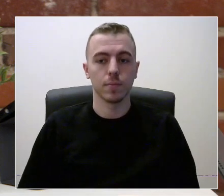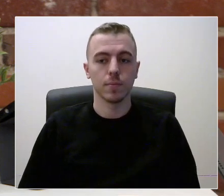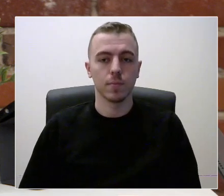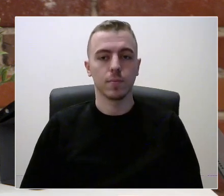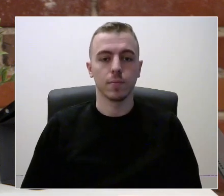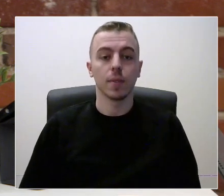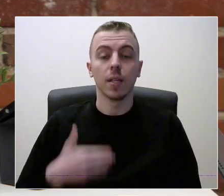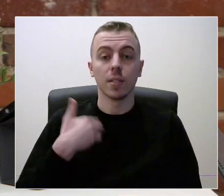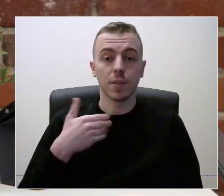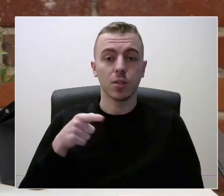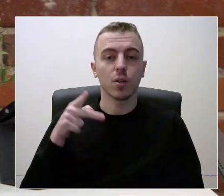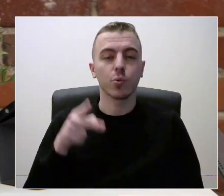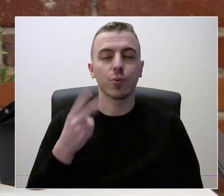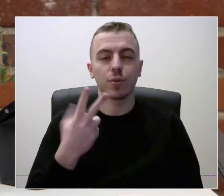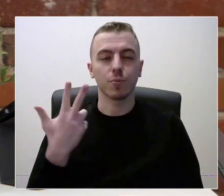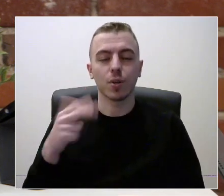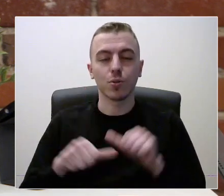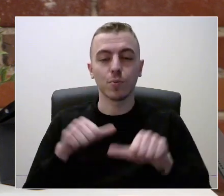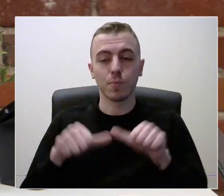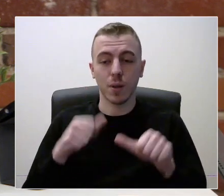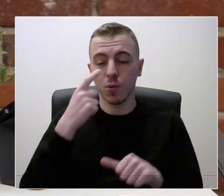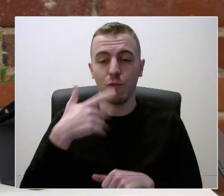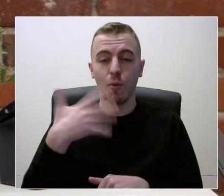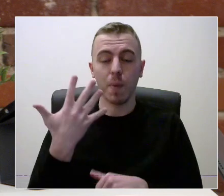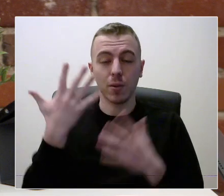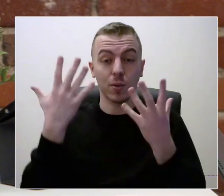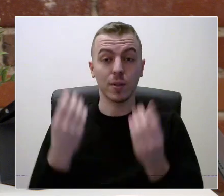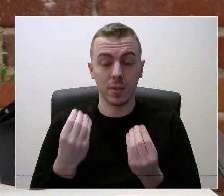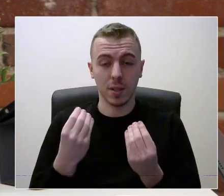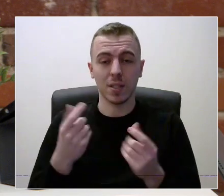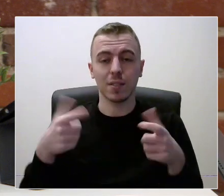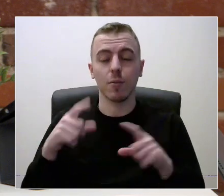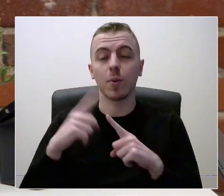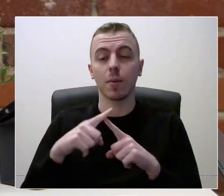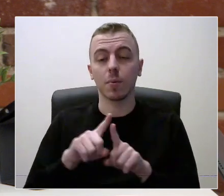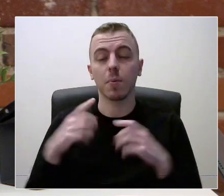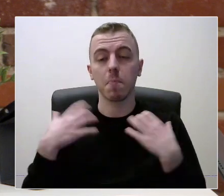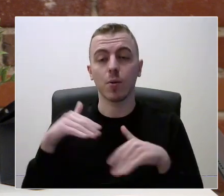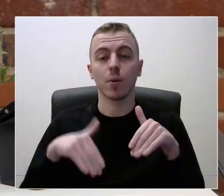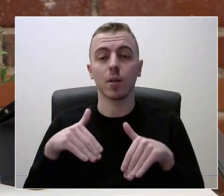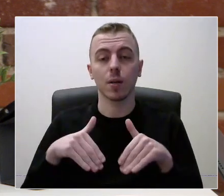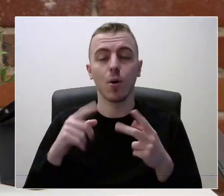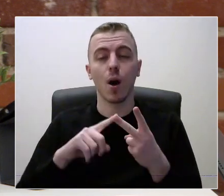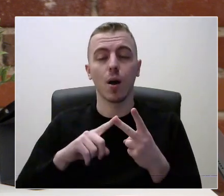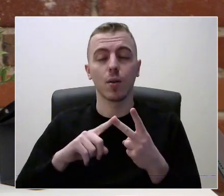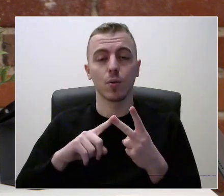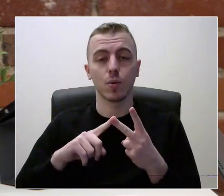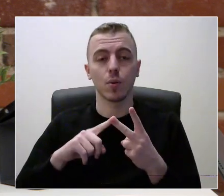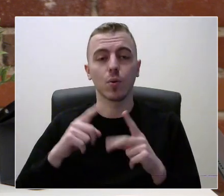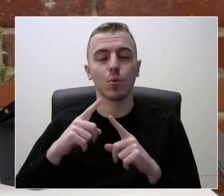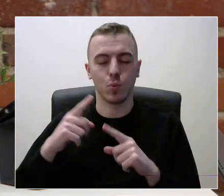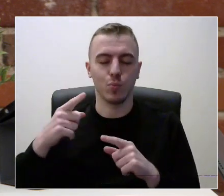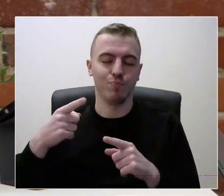Sveiki, čia 2023 metų kovo 5 dienos savivaldybių tarybų ir merų rinkimų antrojo turo kandidatų į Šilutės